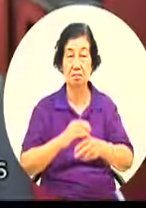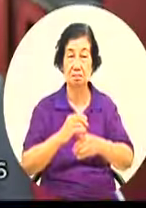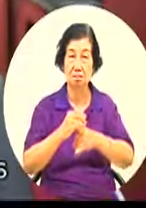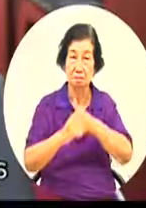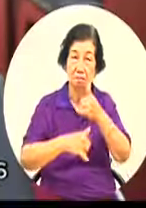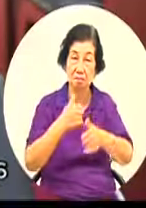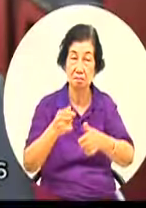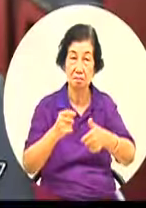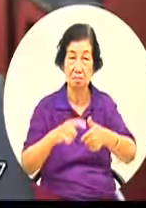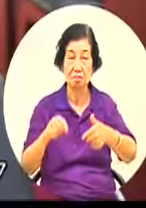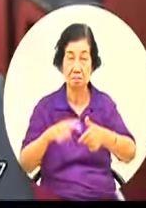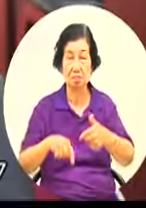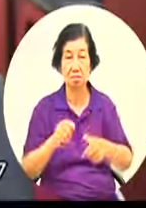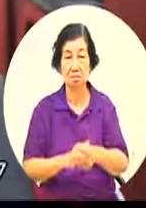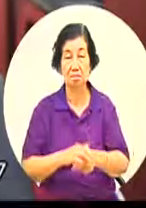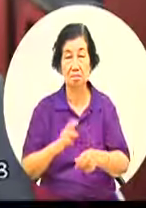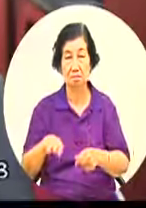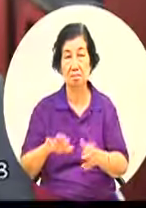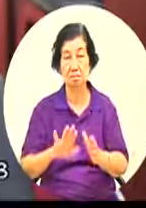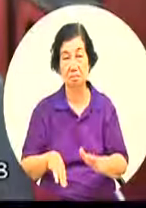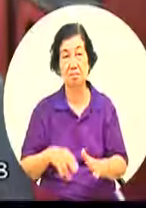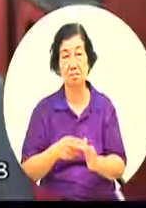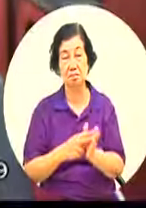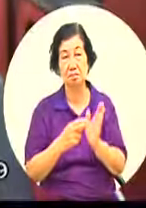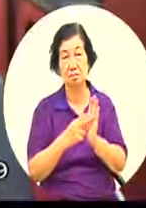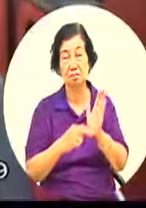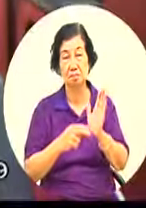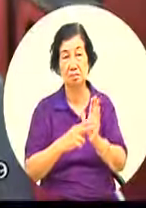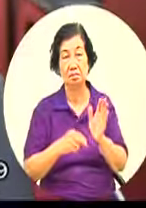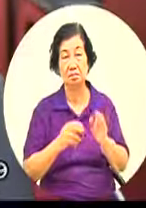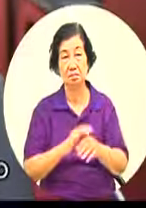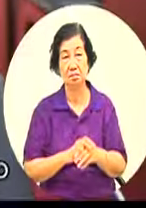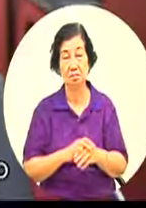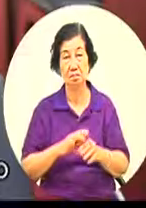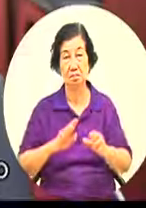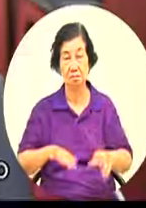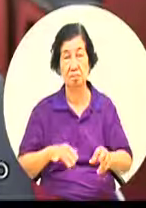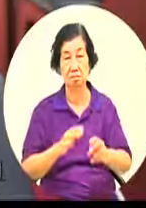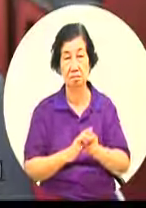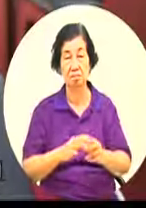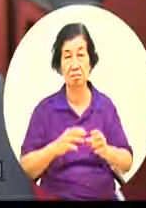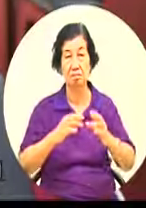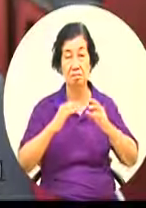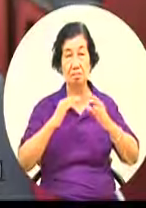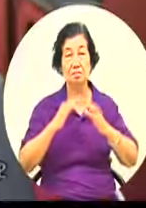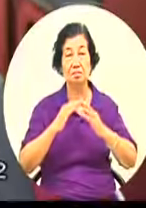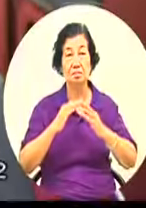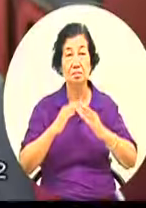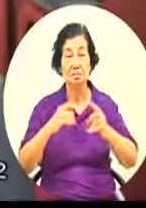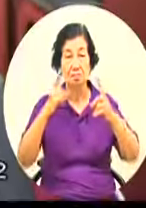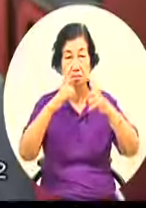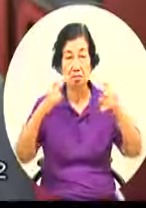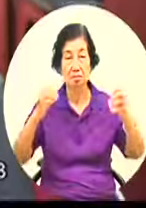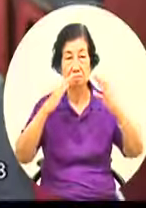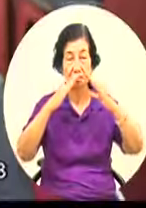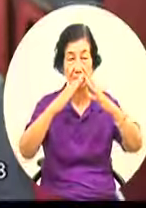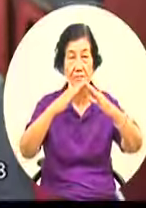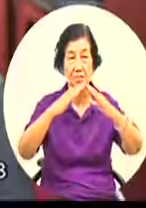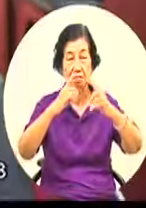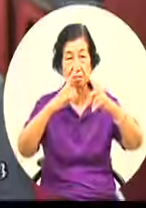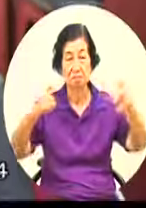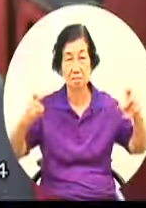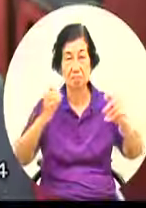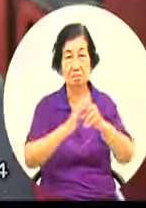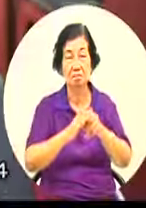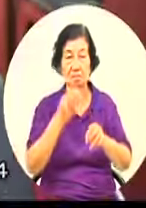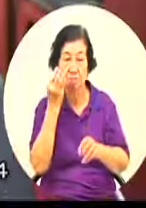个例好了，我们原先哦，咱今麦城市光廊遐，较早嘛是类似像红山体育场迄种尴尬，规个看台